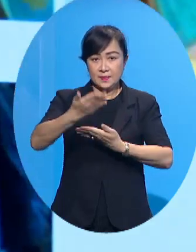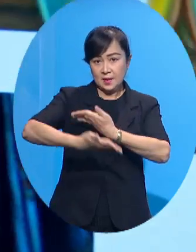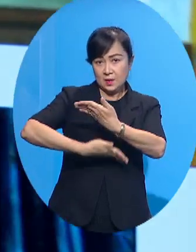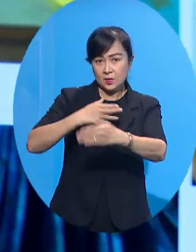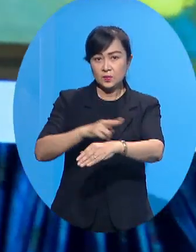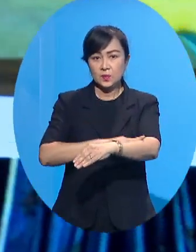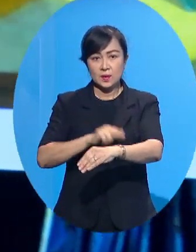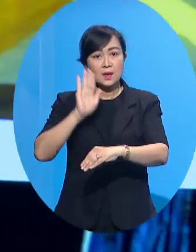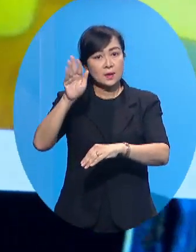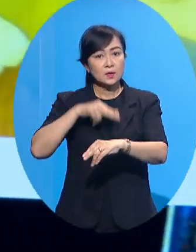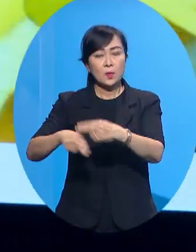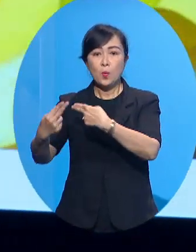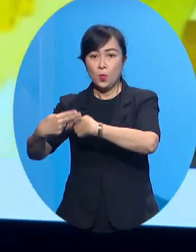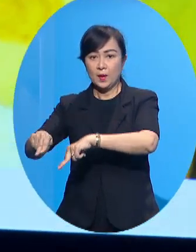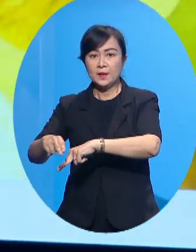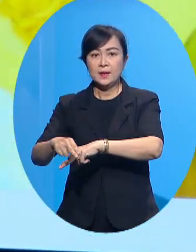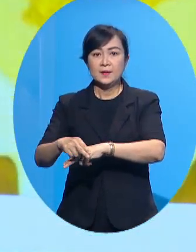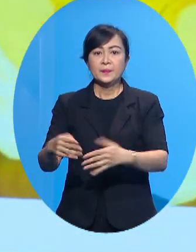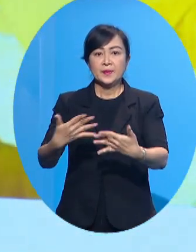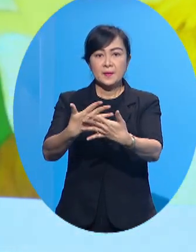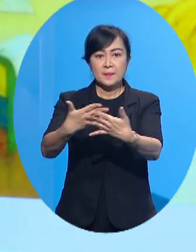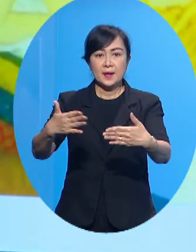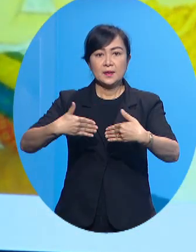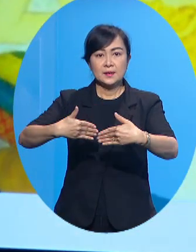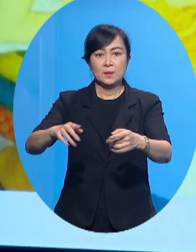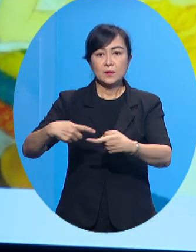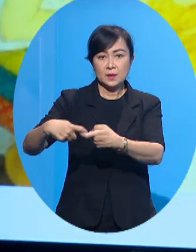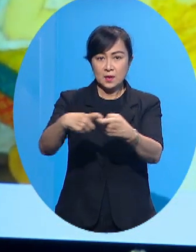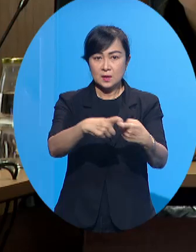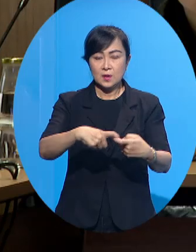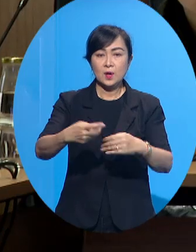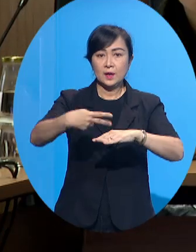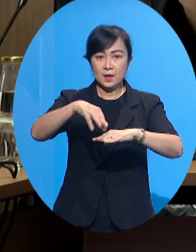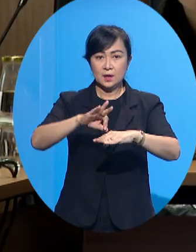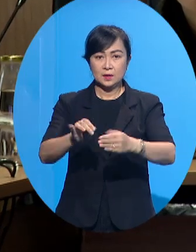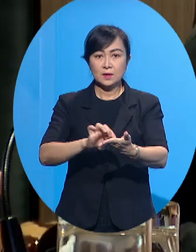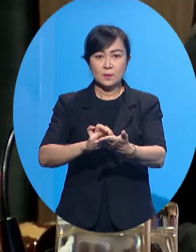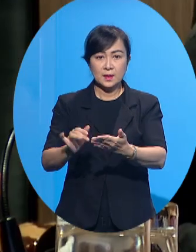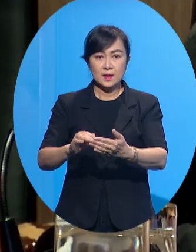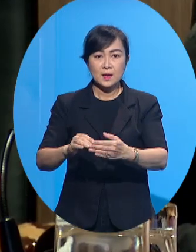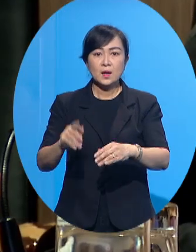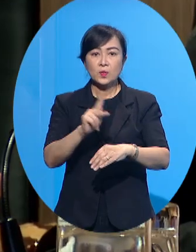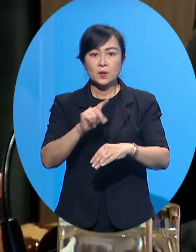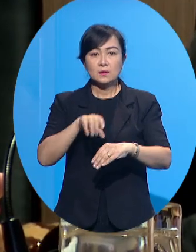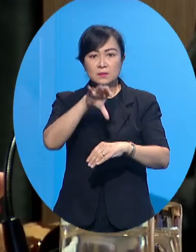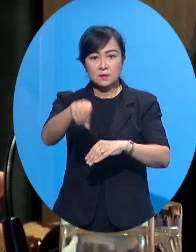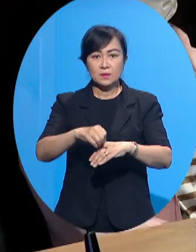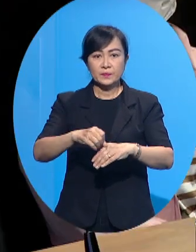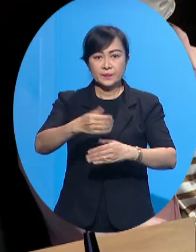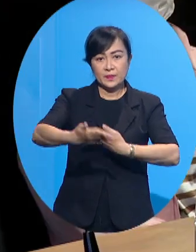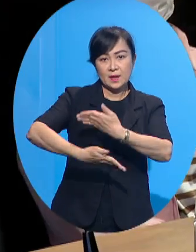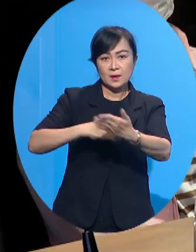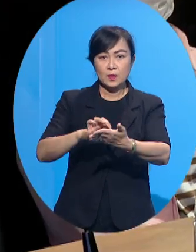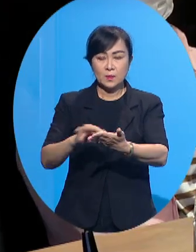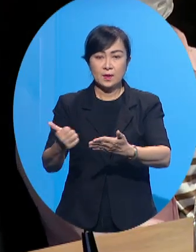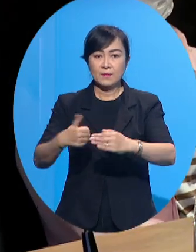lưu với các chuyên gia hàng đầu trong và ngoài nước, giúp mở rộng mạng lưới kết nối trong cộng đồng nghệ thuật công nghệ. Bằng cách khuyến khích sự giao thoa giữa